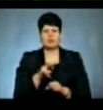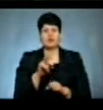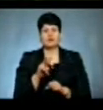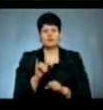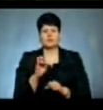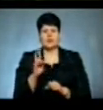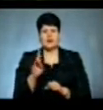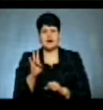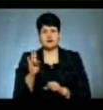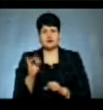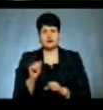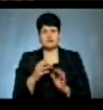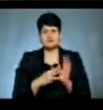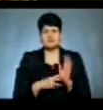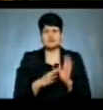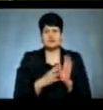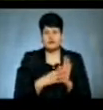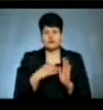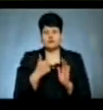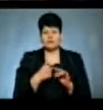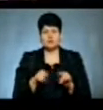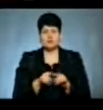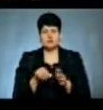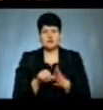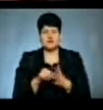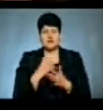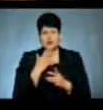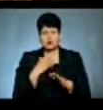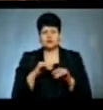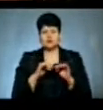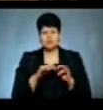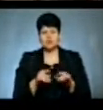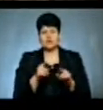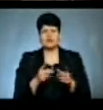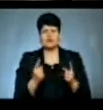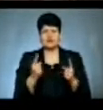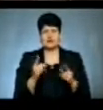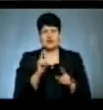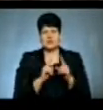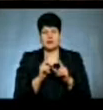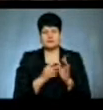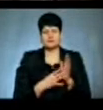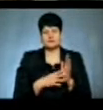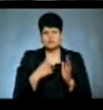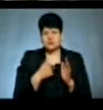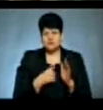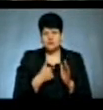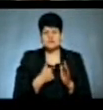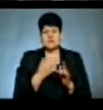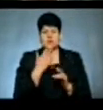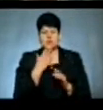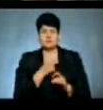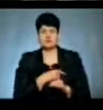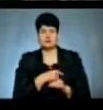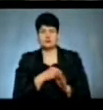У 1989-му Чорновіл стає членом Народного руху України та його Великої Ради, у 90-му – народним депутатом Верховної Ради. У